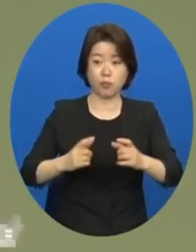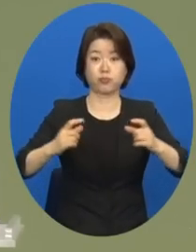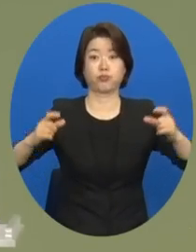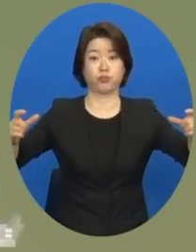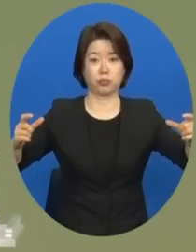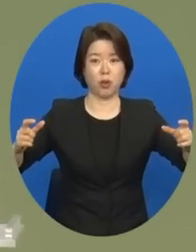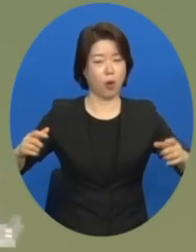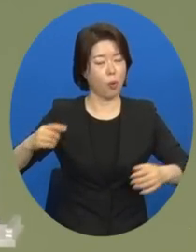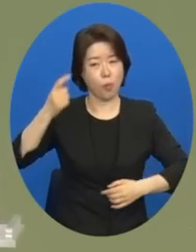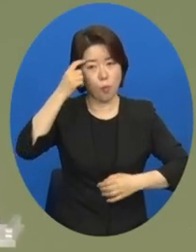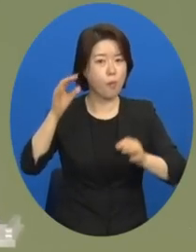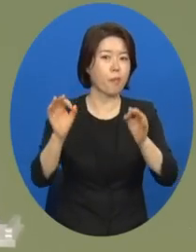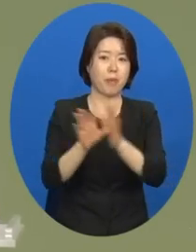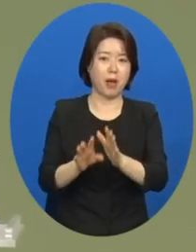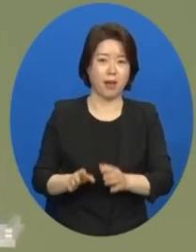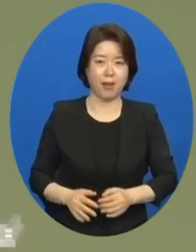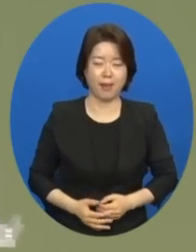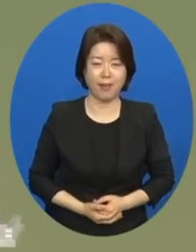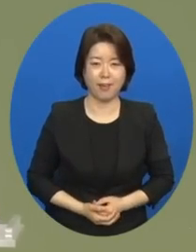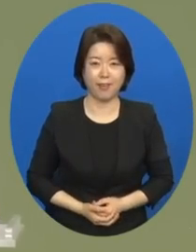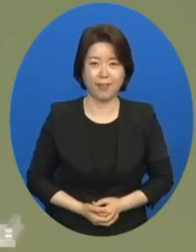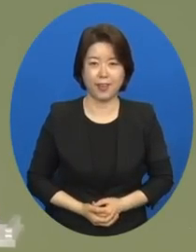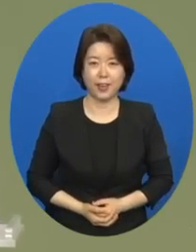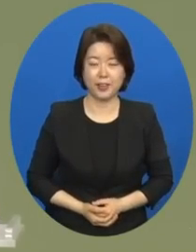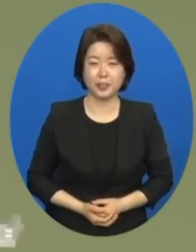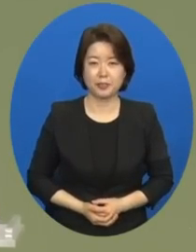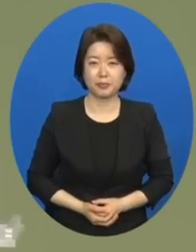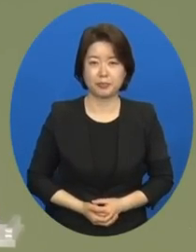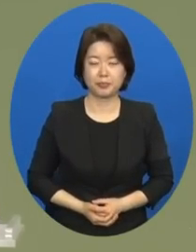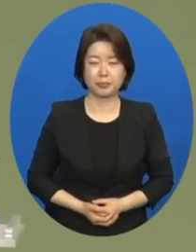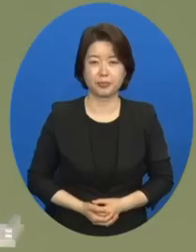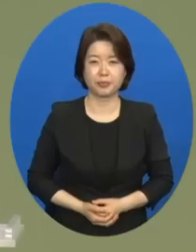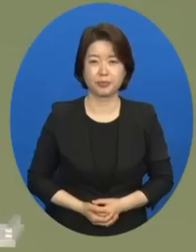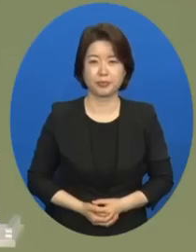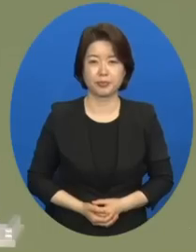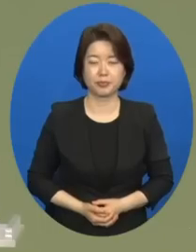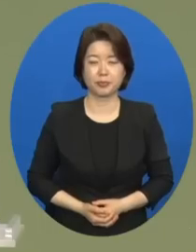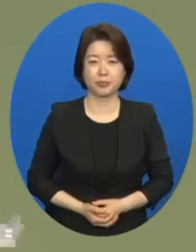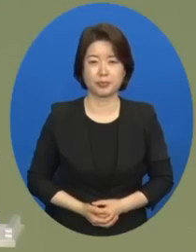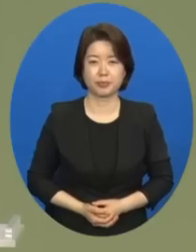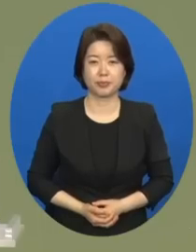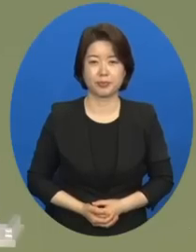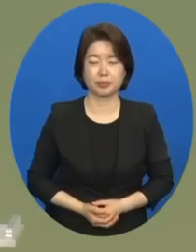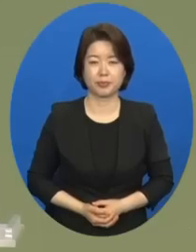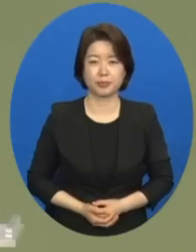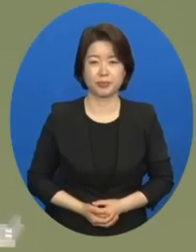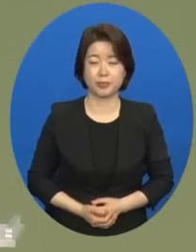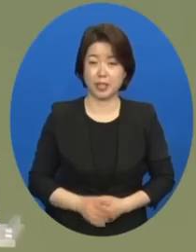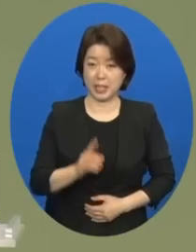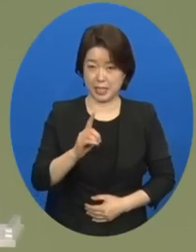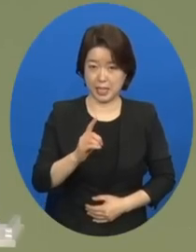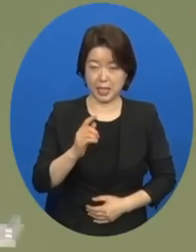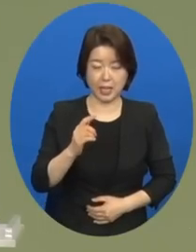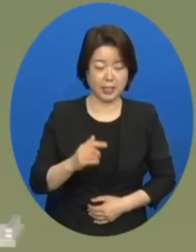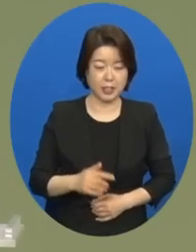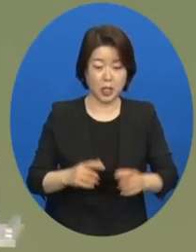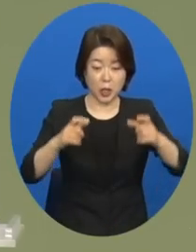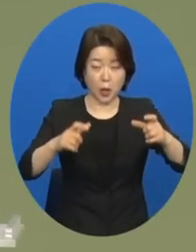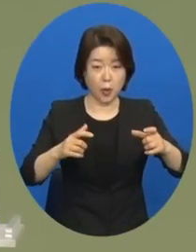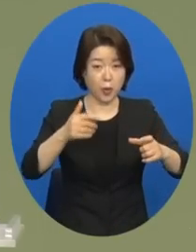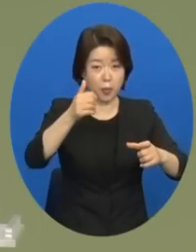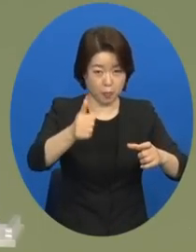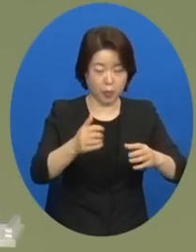못하게 예 그래서 이제 한 목자님의 간증을 좀